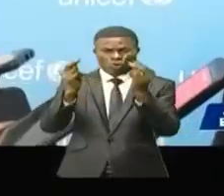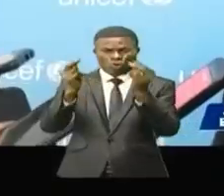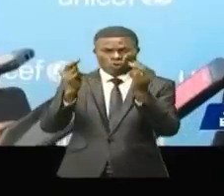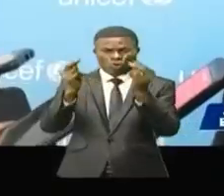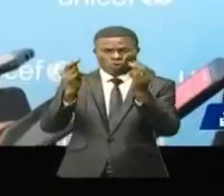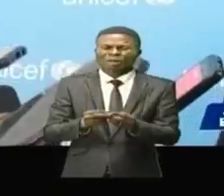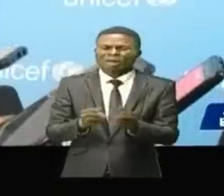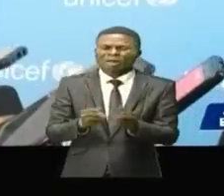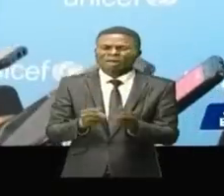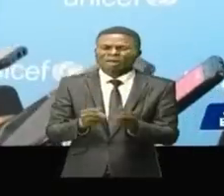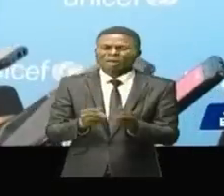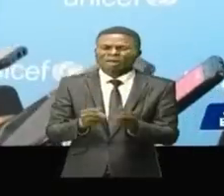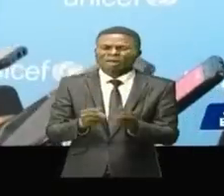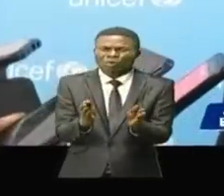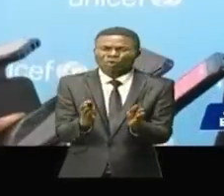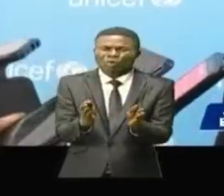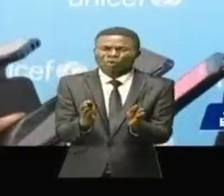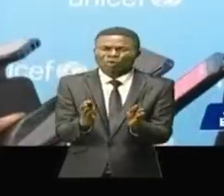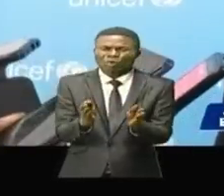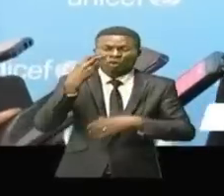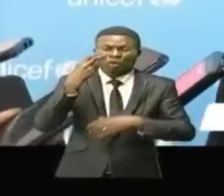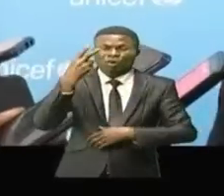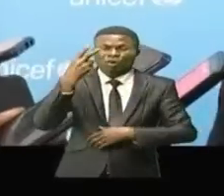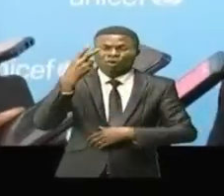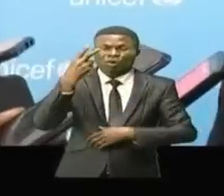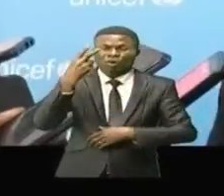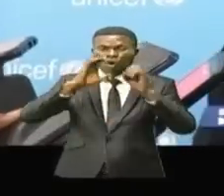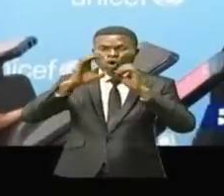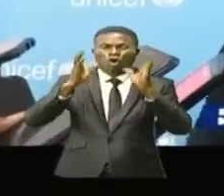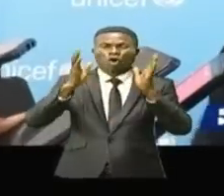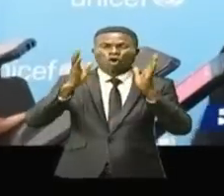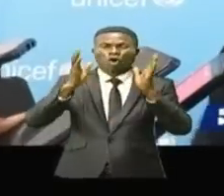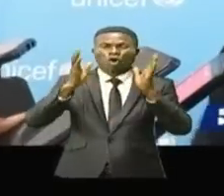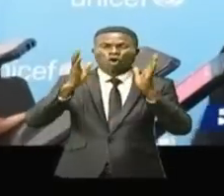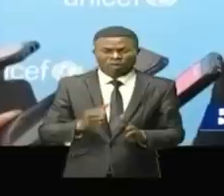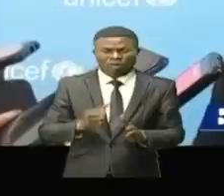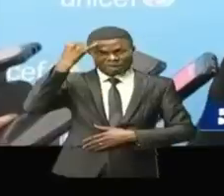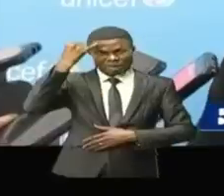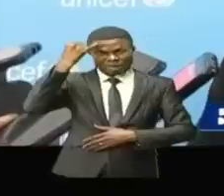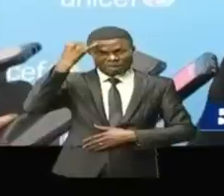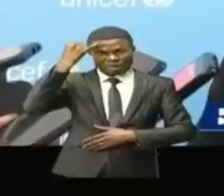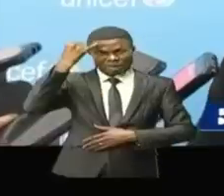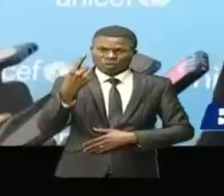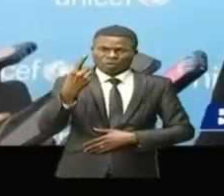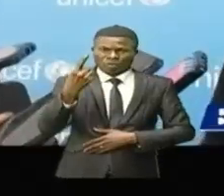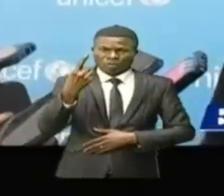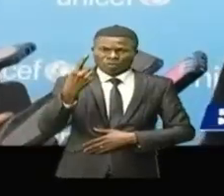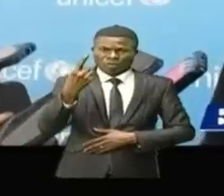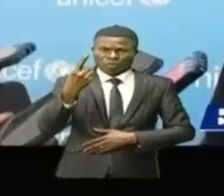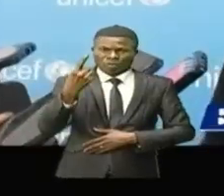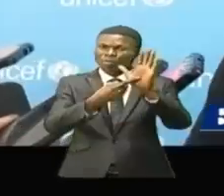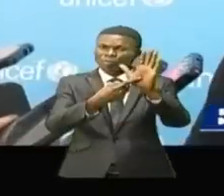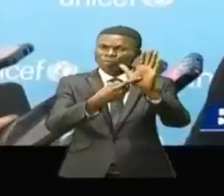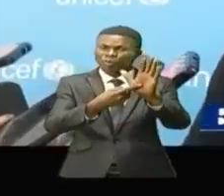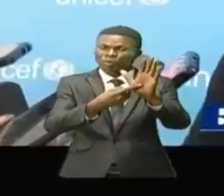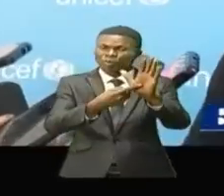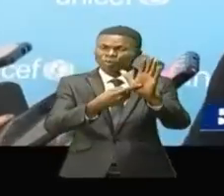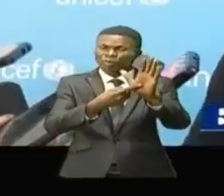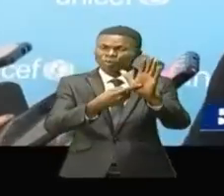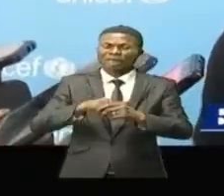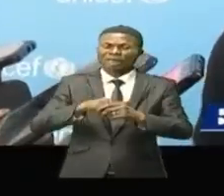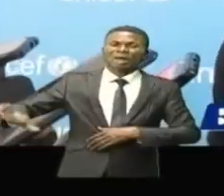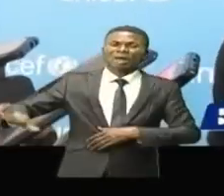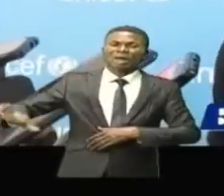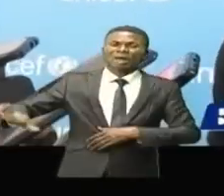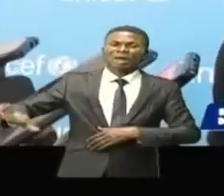on peut trouver différentes publications qui vont dans le sens de faire voir à travers la République la vie